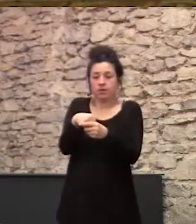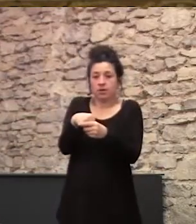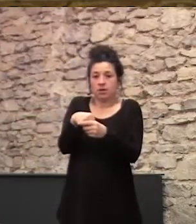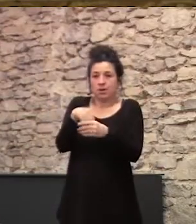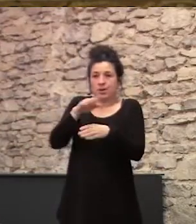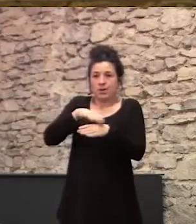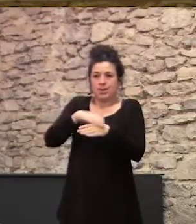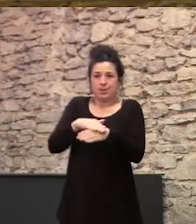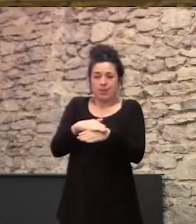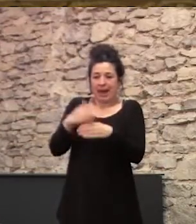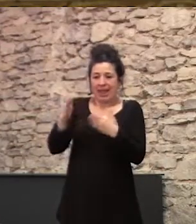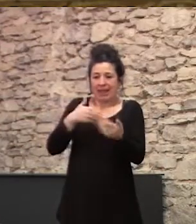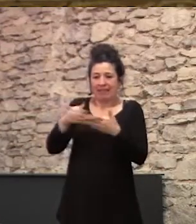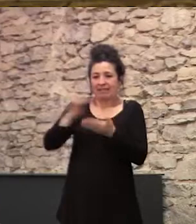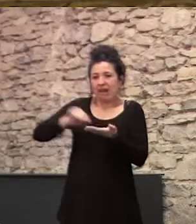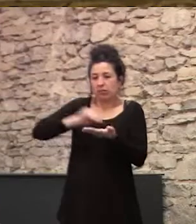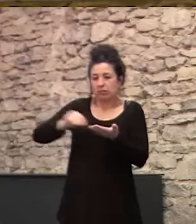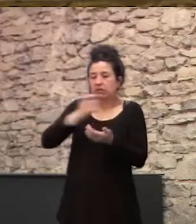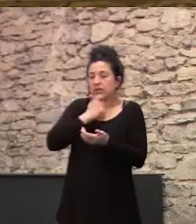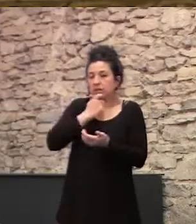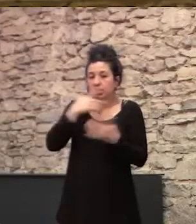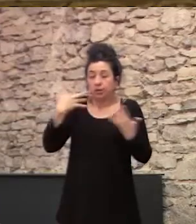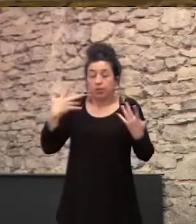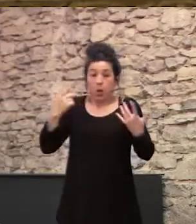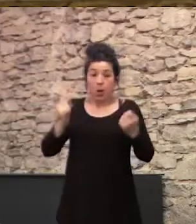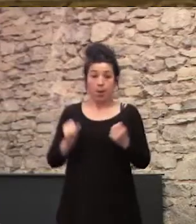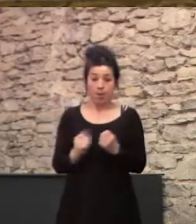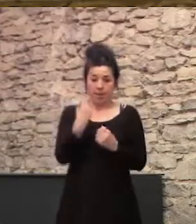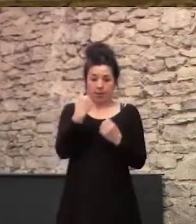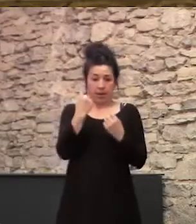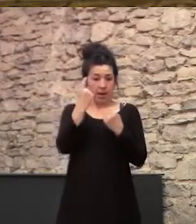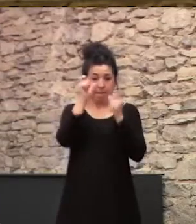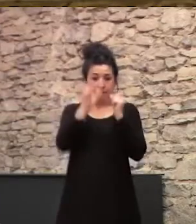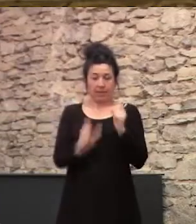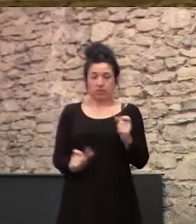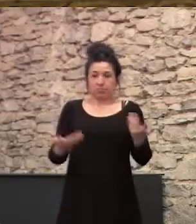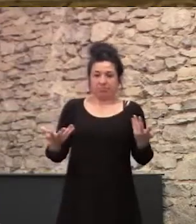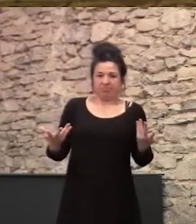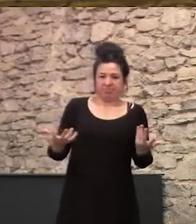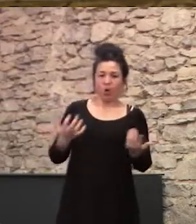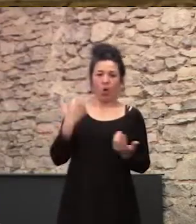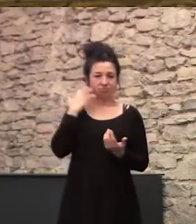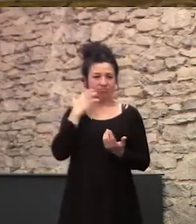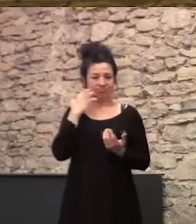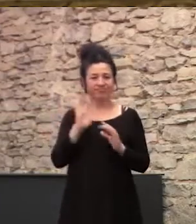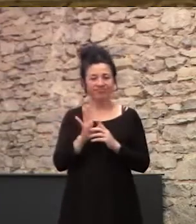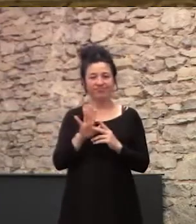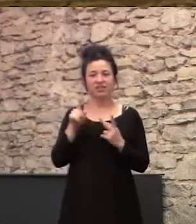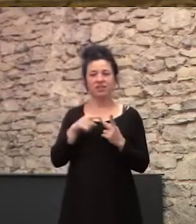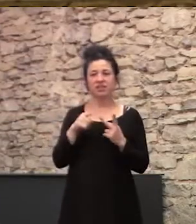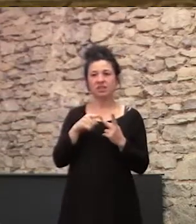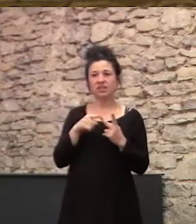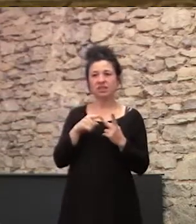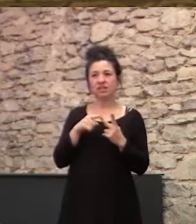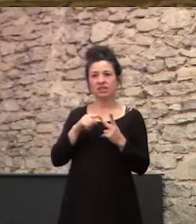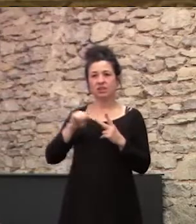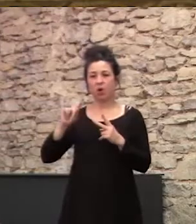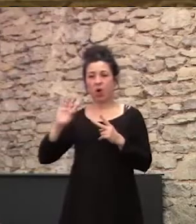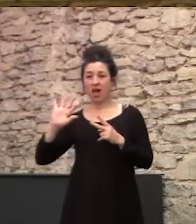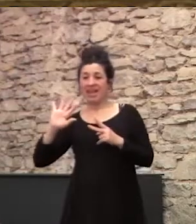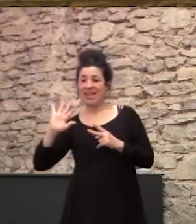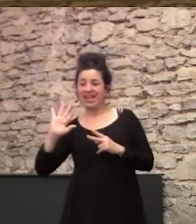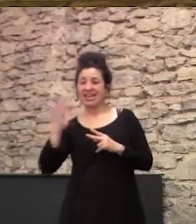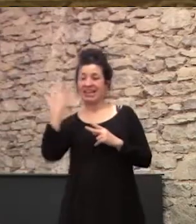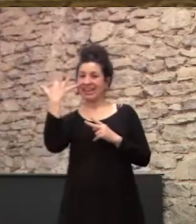lehenengo pertsona adibidez dela, gauza bat pixkatan atema, ez? Eta Smithen kasuan, ba, idatzi du uste du bere bosgarren novela, lehenengo